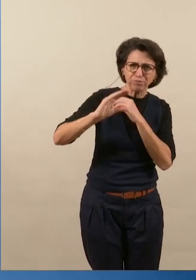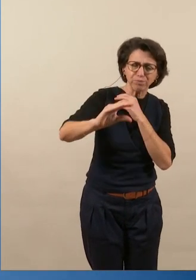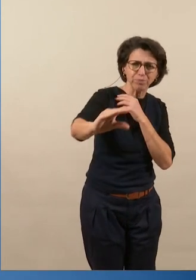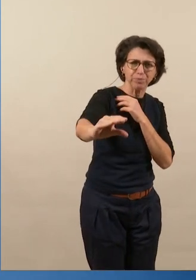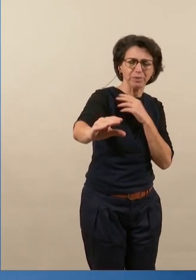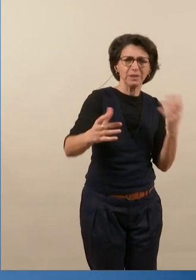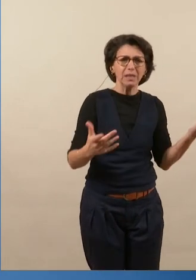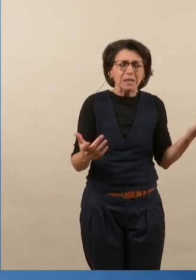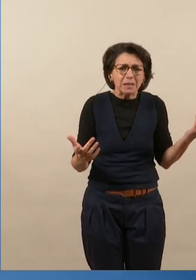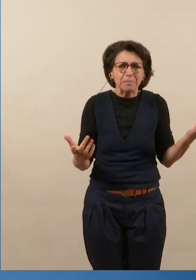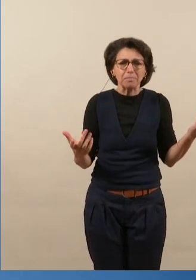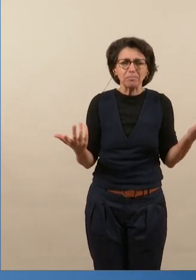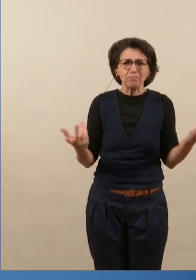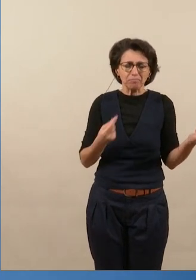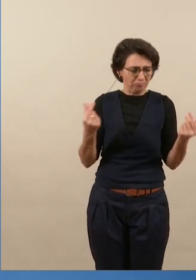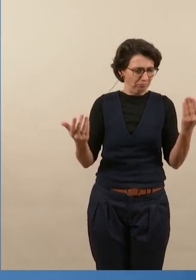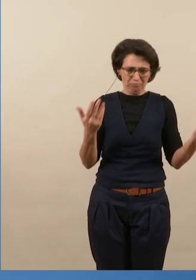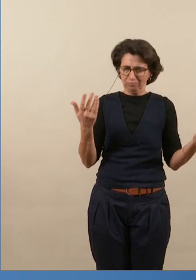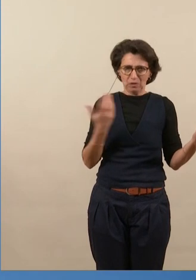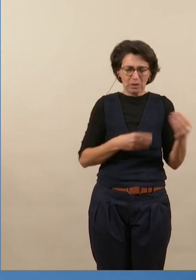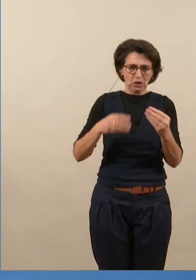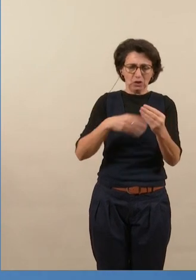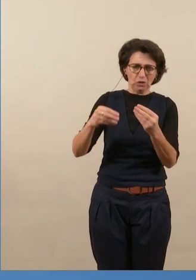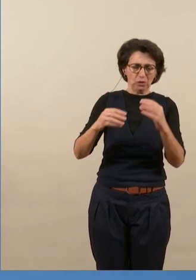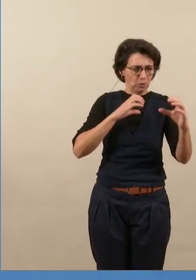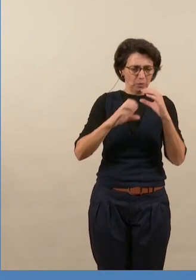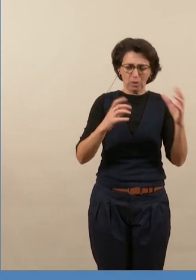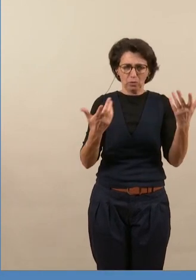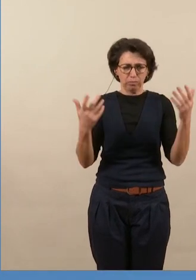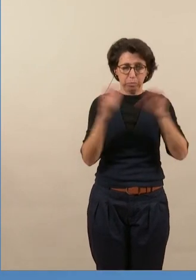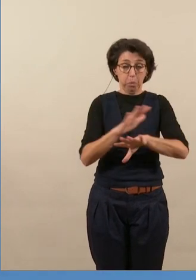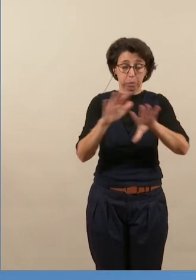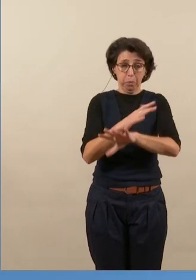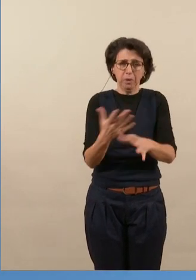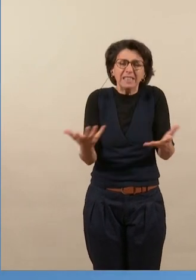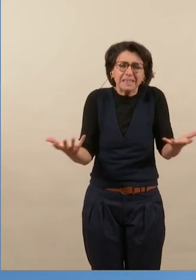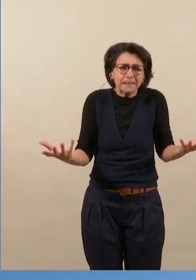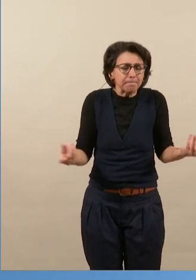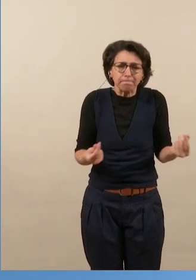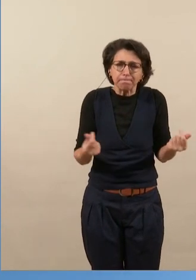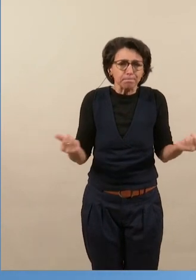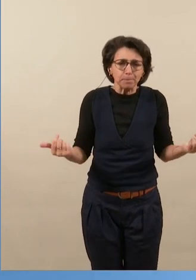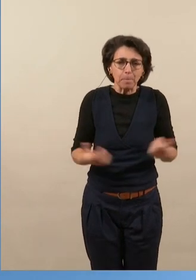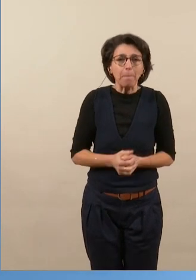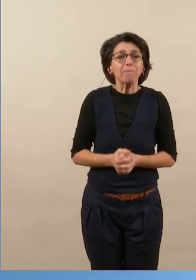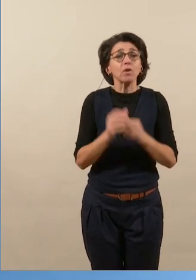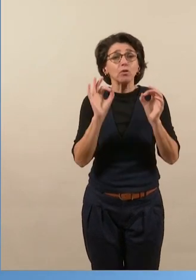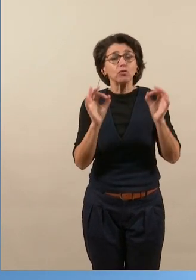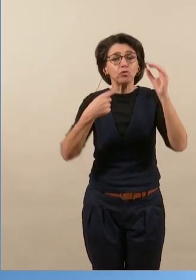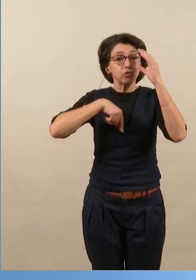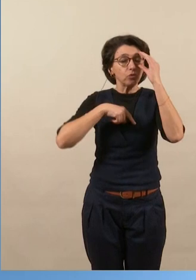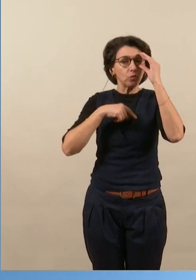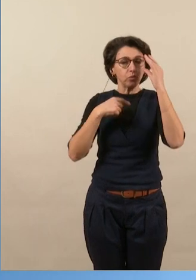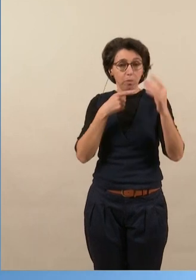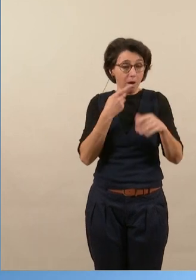moyenne ces trois dernières années nous sommes dans la surenchè et la communication la plus totale pour ne pas dire autre chose et à ce titre et vu que nous parlons de prospective j'